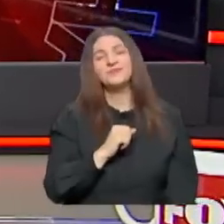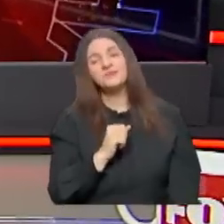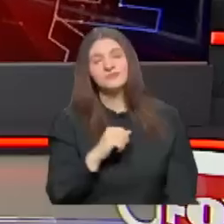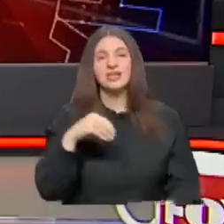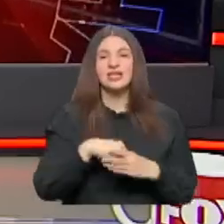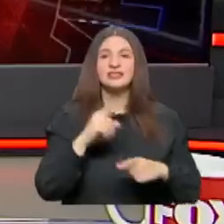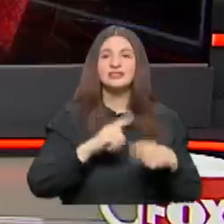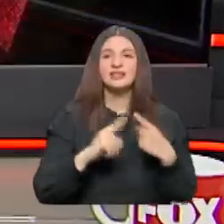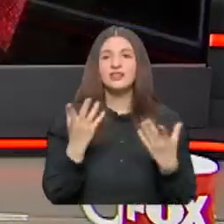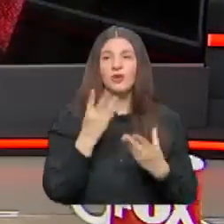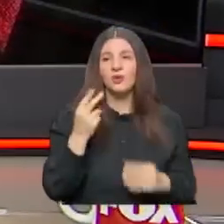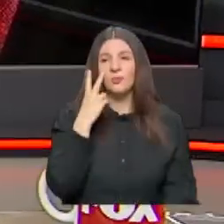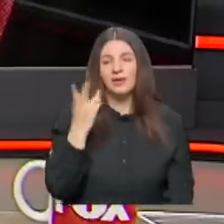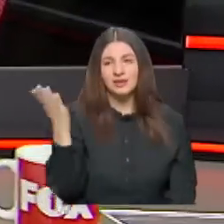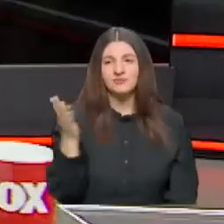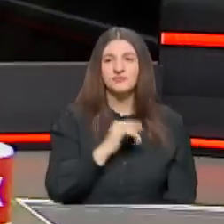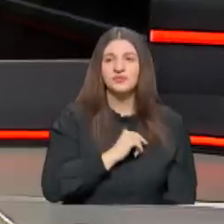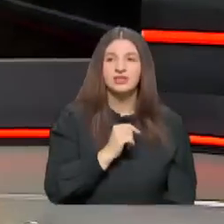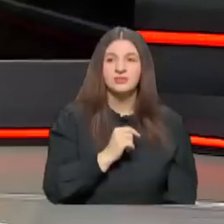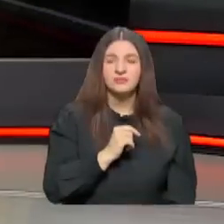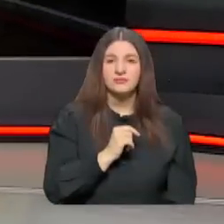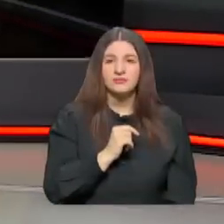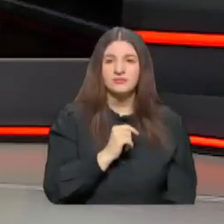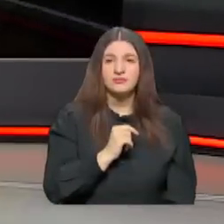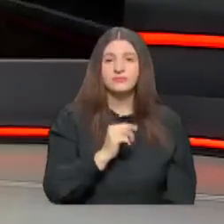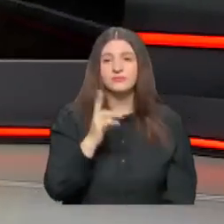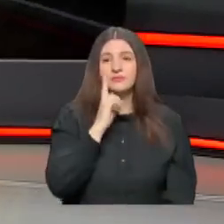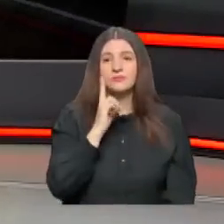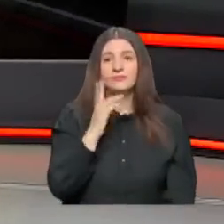Peki iç siyasette neler oluyor bakalım. Efendim